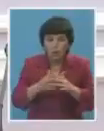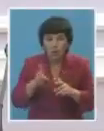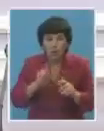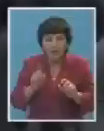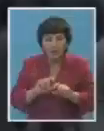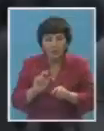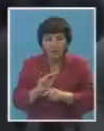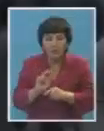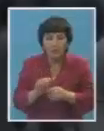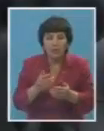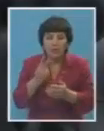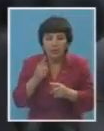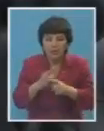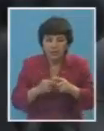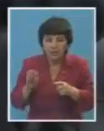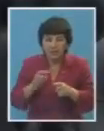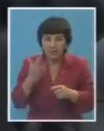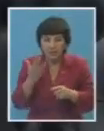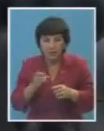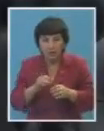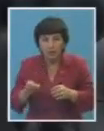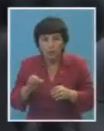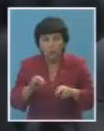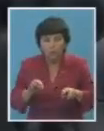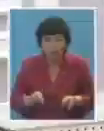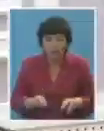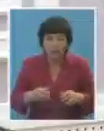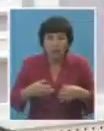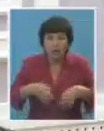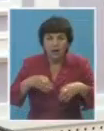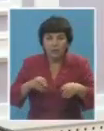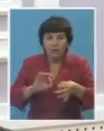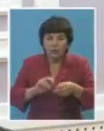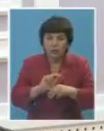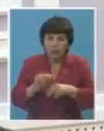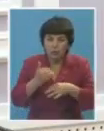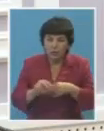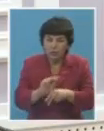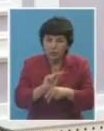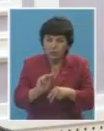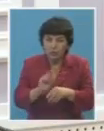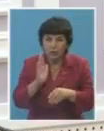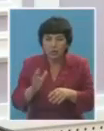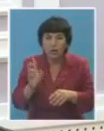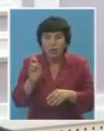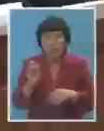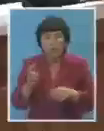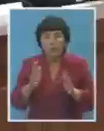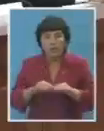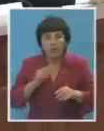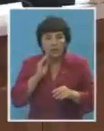құбыры жеткізіледі. 2,5 миллиард теңгеге 5 аудан мен облыс орталығындағы автожолдар күрделі және орташа жөндеуден өткізілмек. Ал Бөрлі ауданында